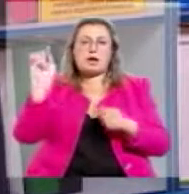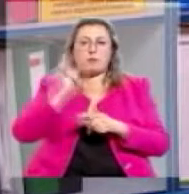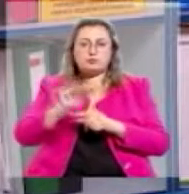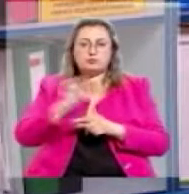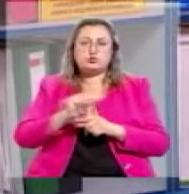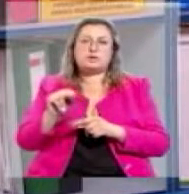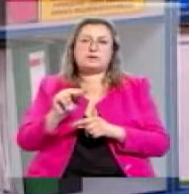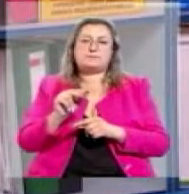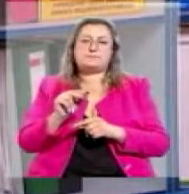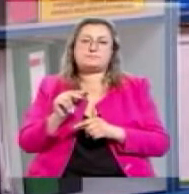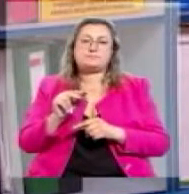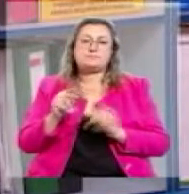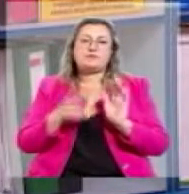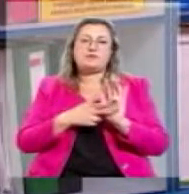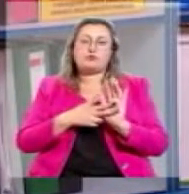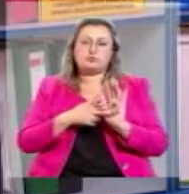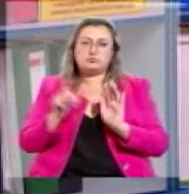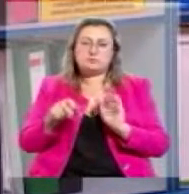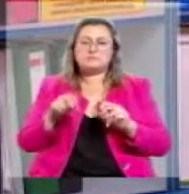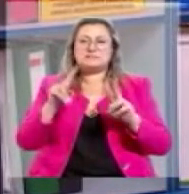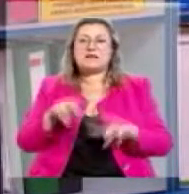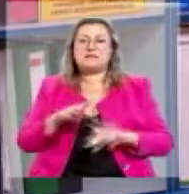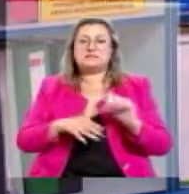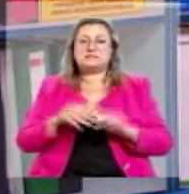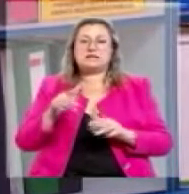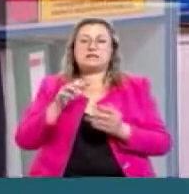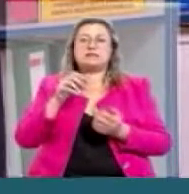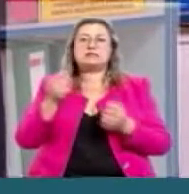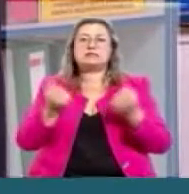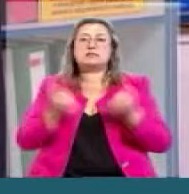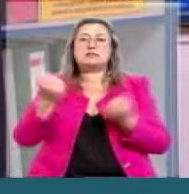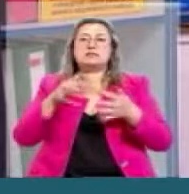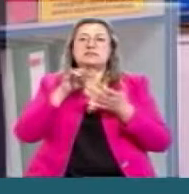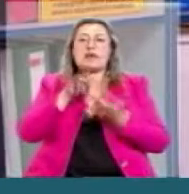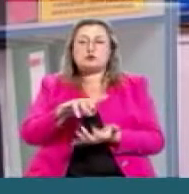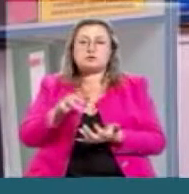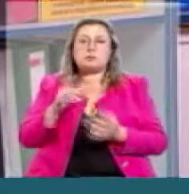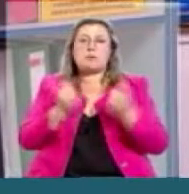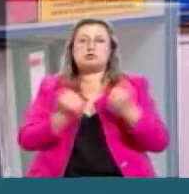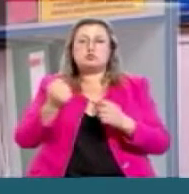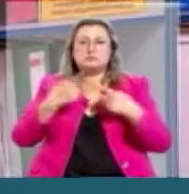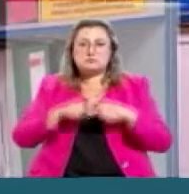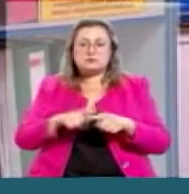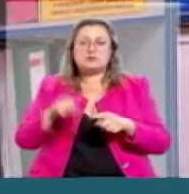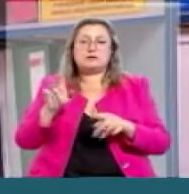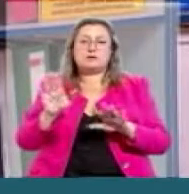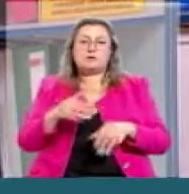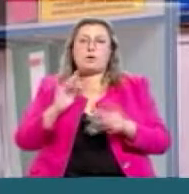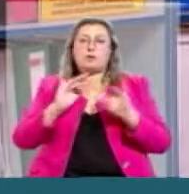обучение 8 человек по специальности тракторист, машинист сельскохозяйственного производства. Также